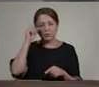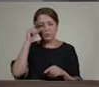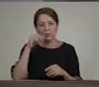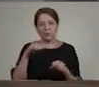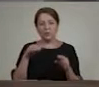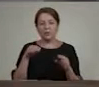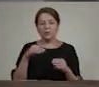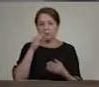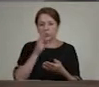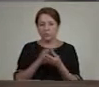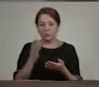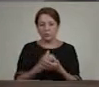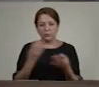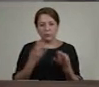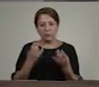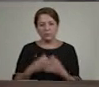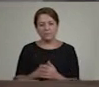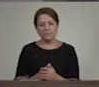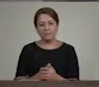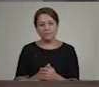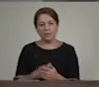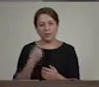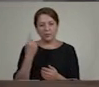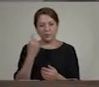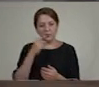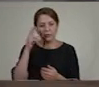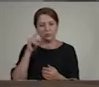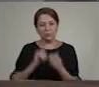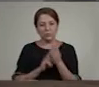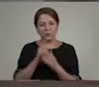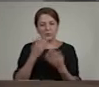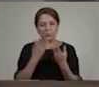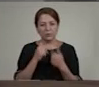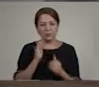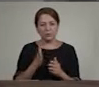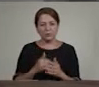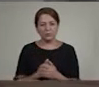yig'indisini topish so'ralgan. Demak, birinchisidan boshlab hisoblaymiz.